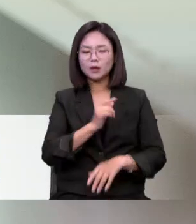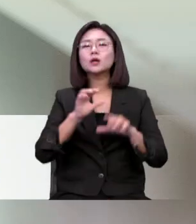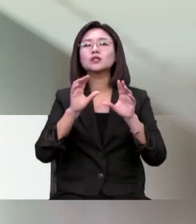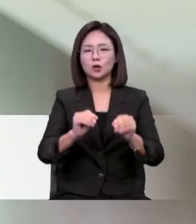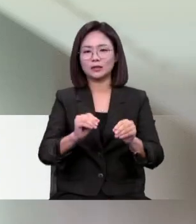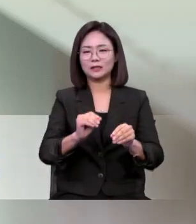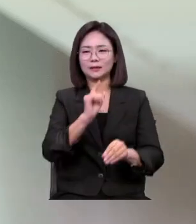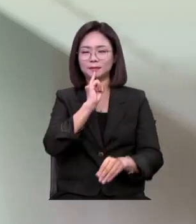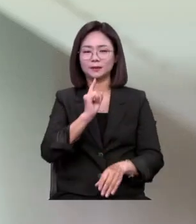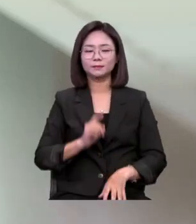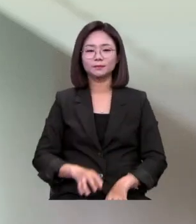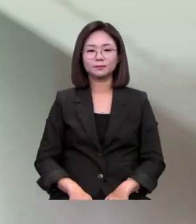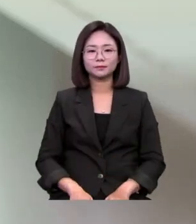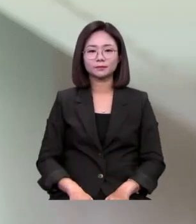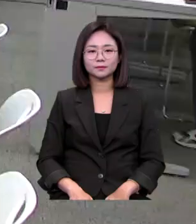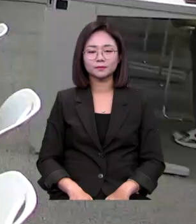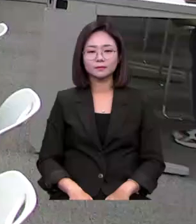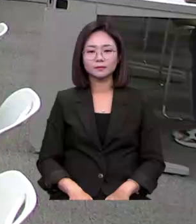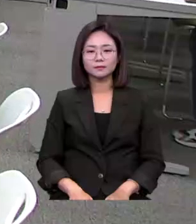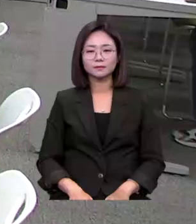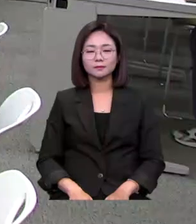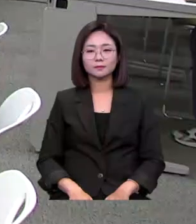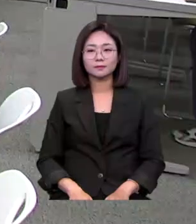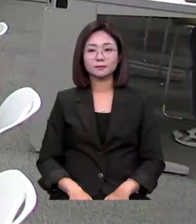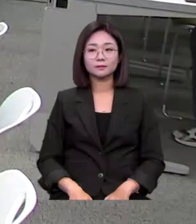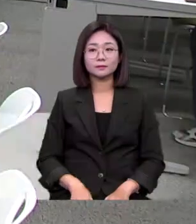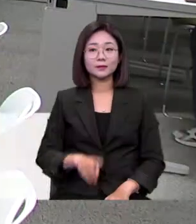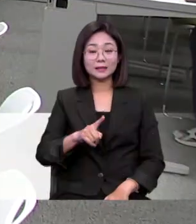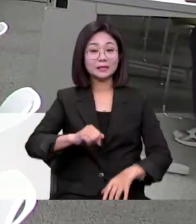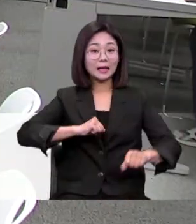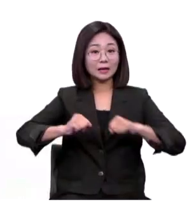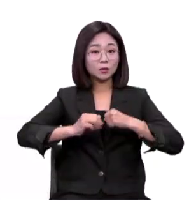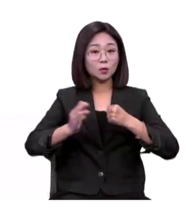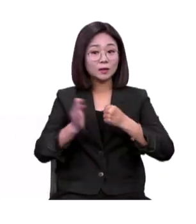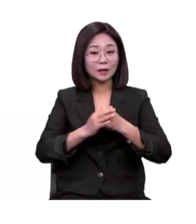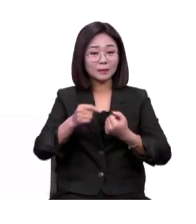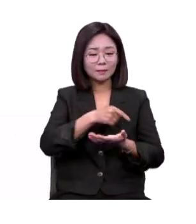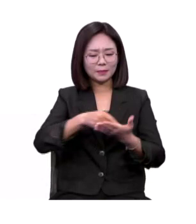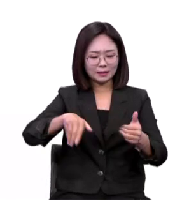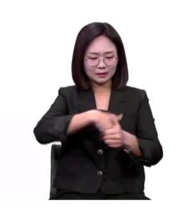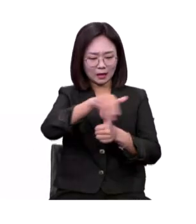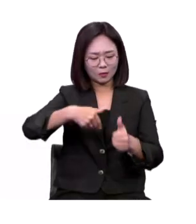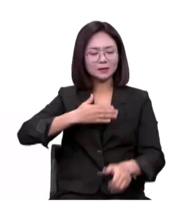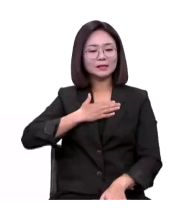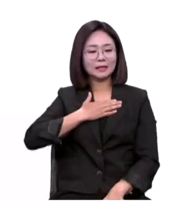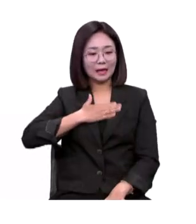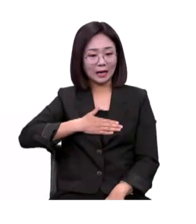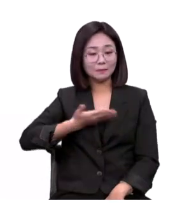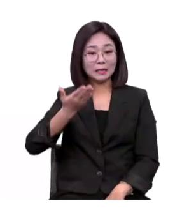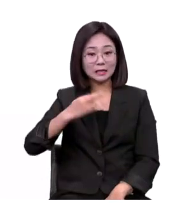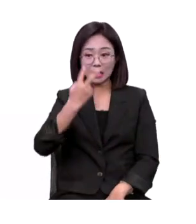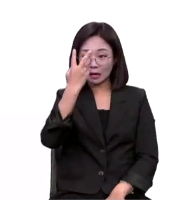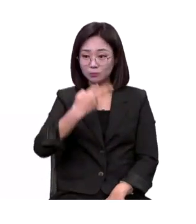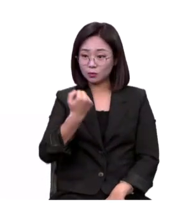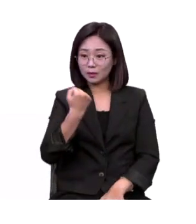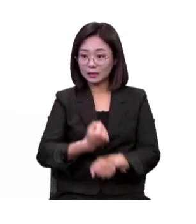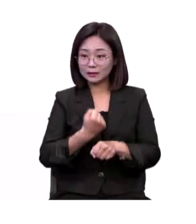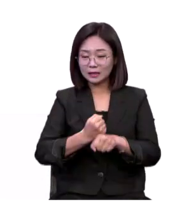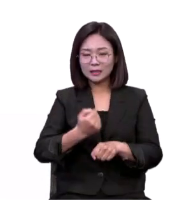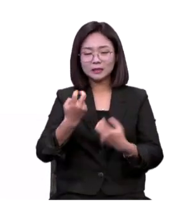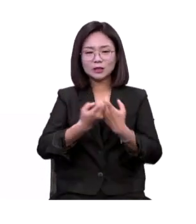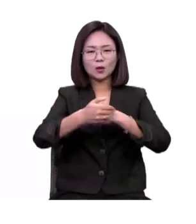내리겠다며 압박했습니다 집단 행동으로 인해 초래될 상황을 알면서도 정책 반대를